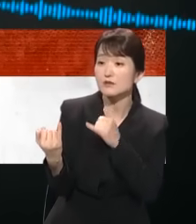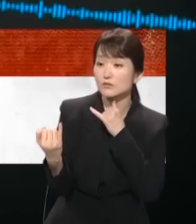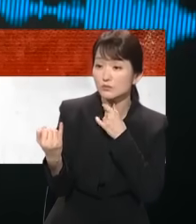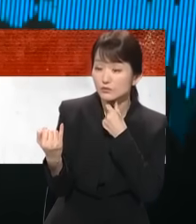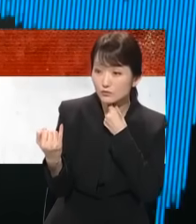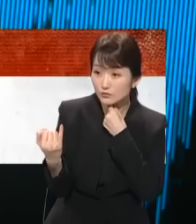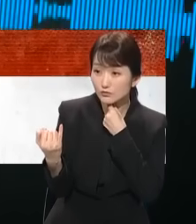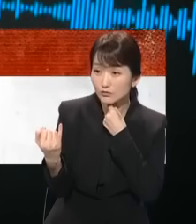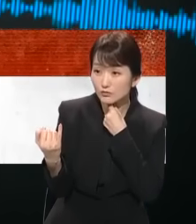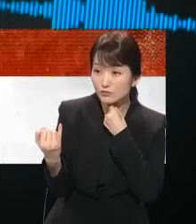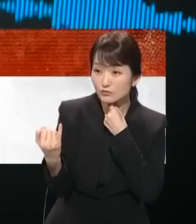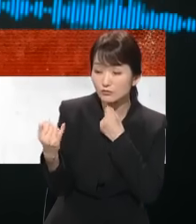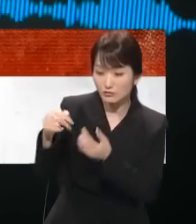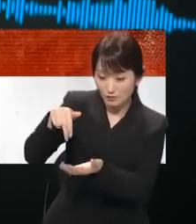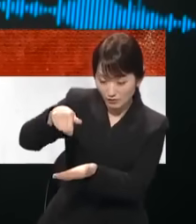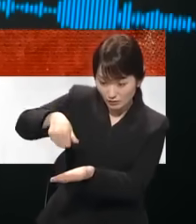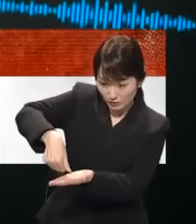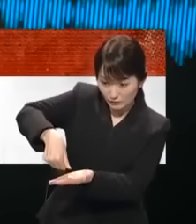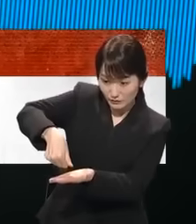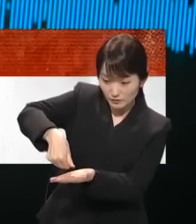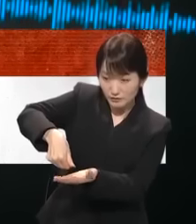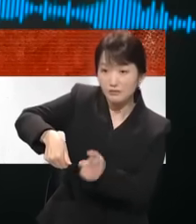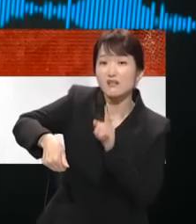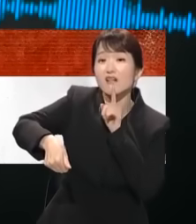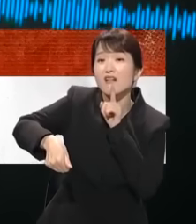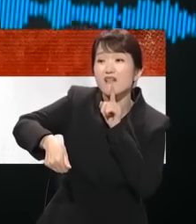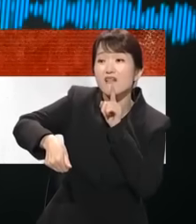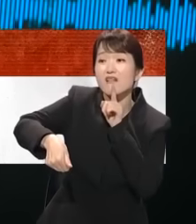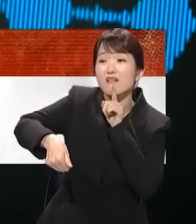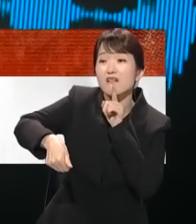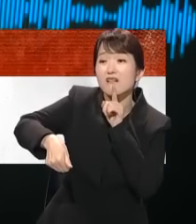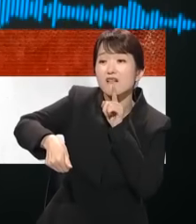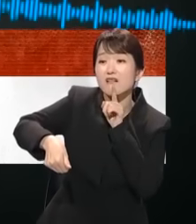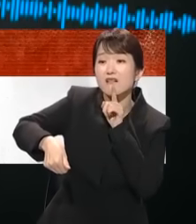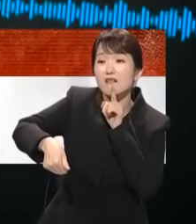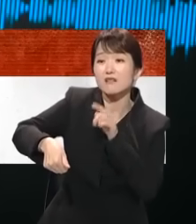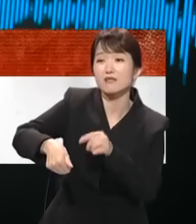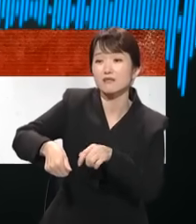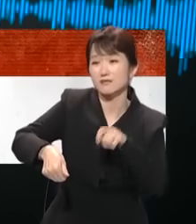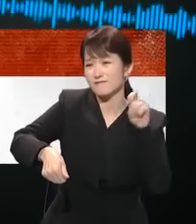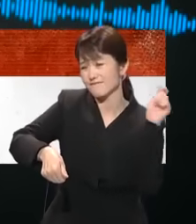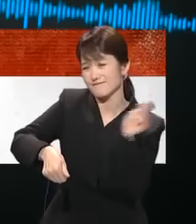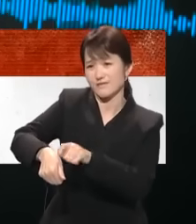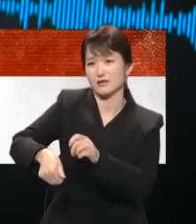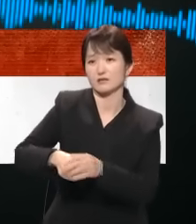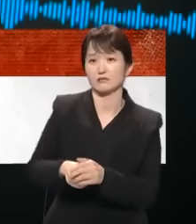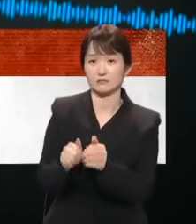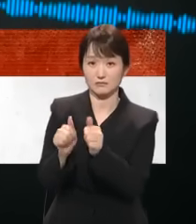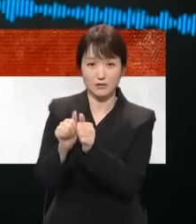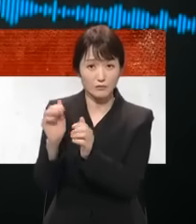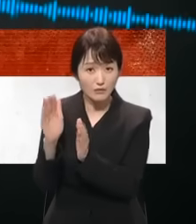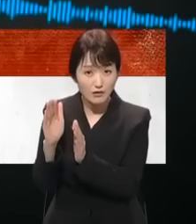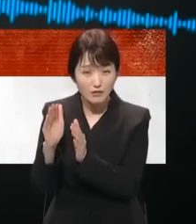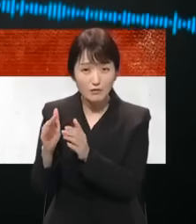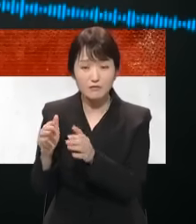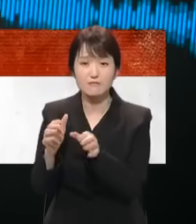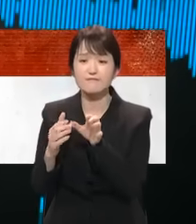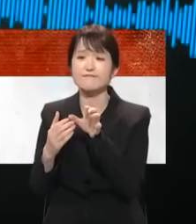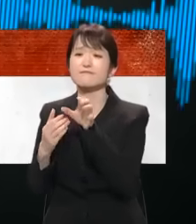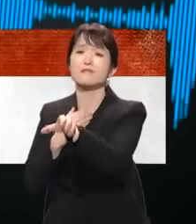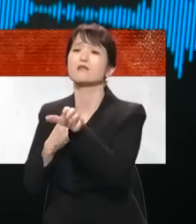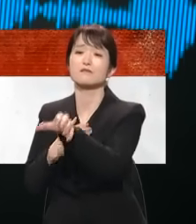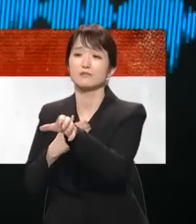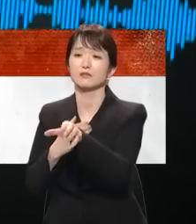해서 엎드리게 한 다음에 엉덩이를 이렇게 깊게 때리셨다 남학생 같은 경우는 거의 멱살을